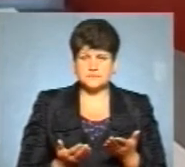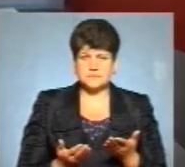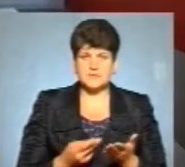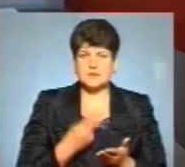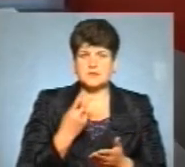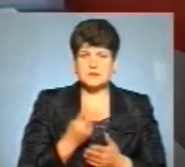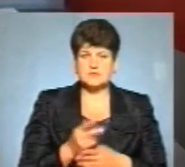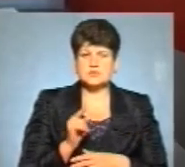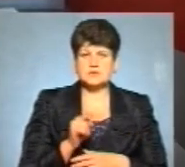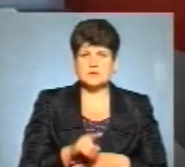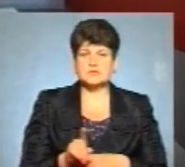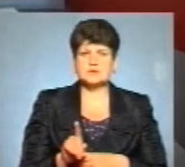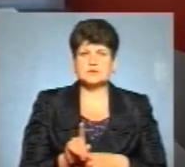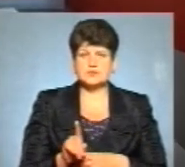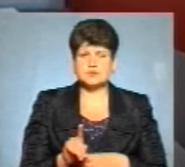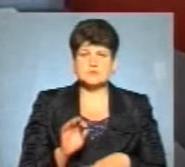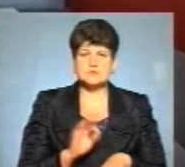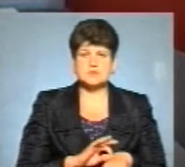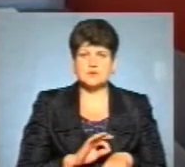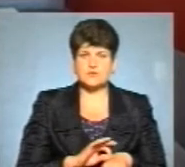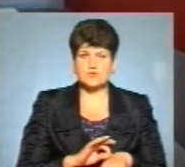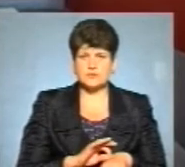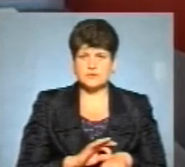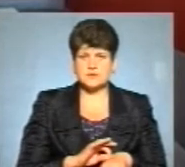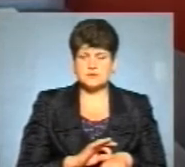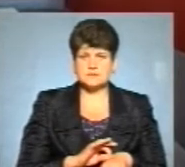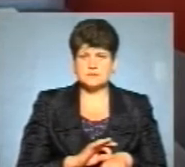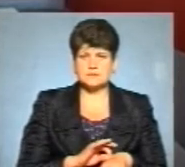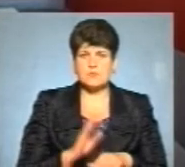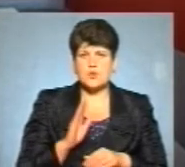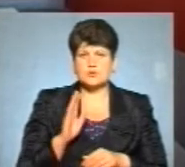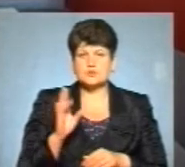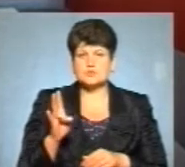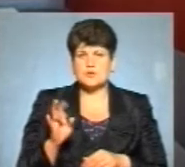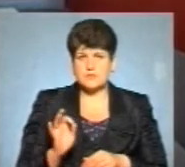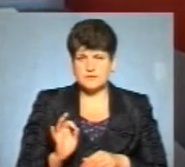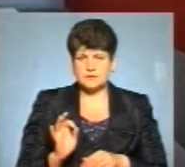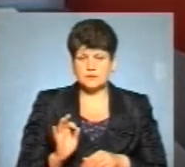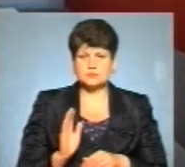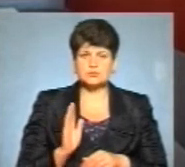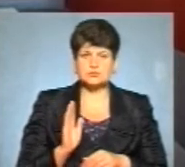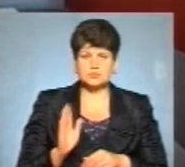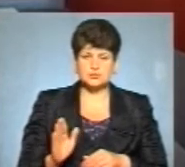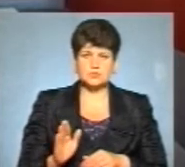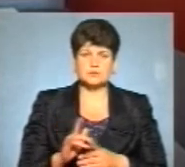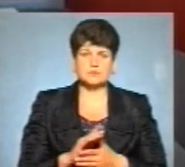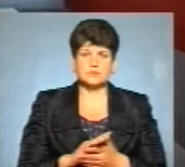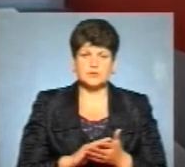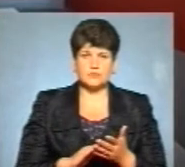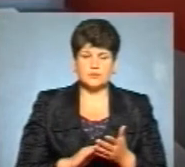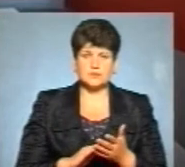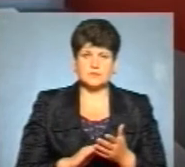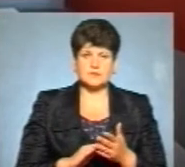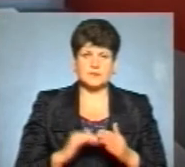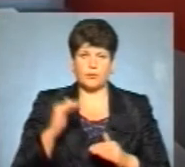зважаючи на те, що захворюваність все-таки прогнозовано буде протікати так хвилеподібно,